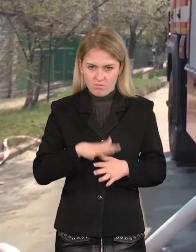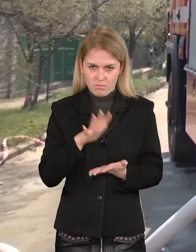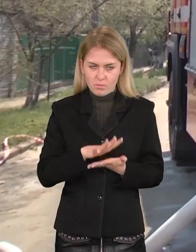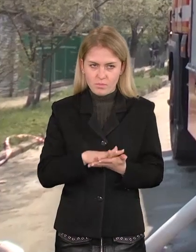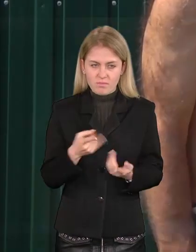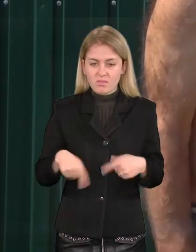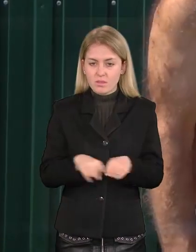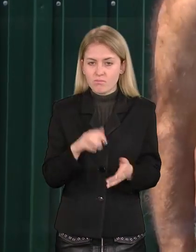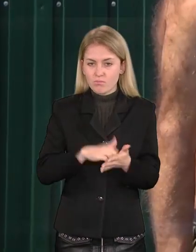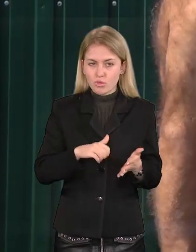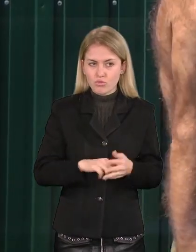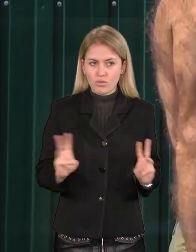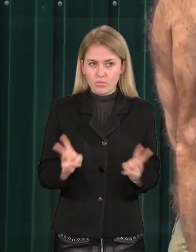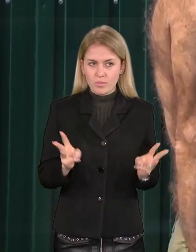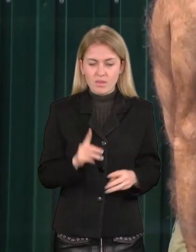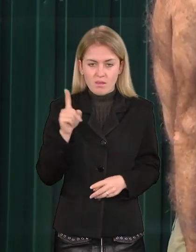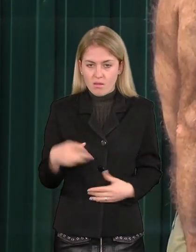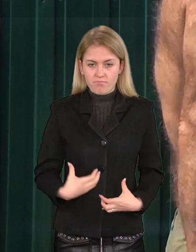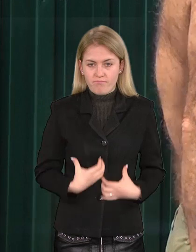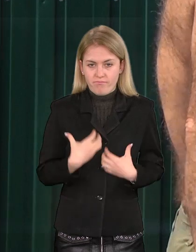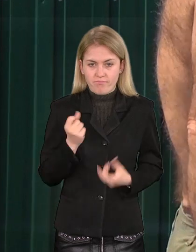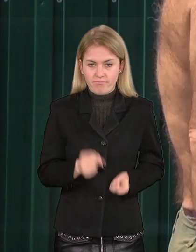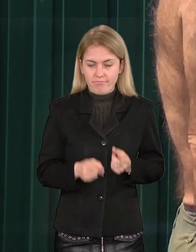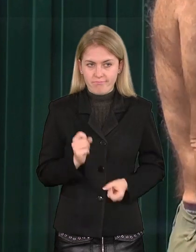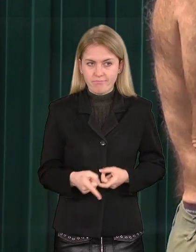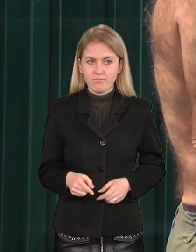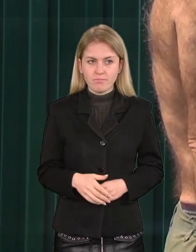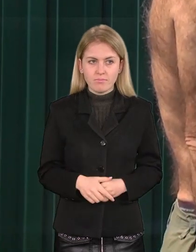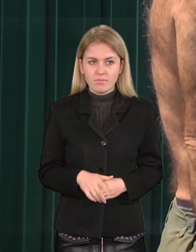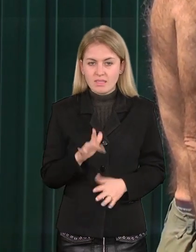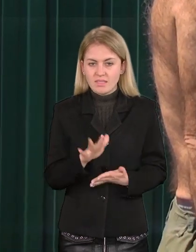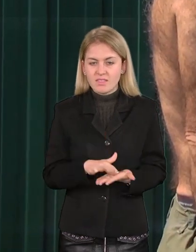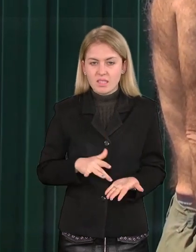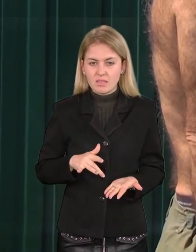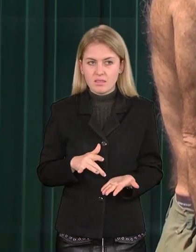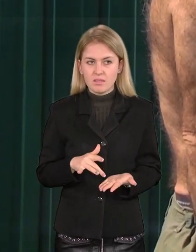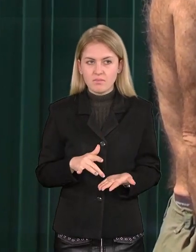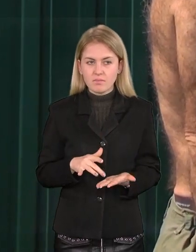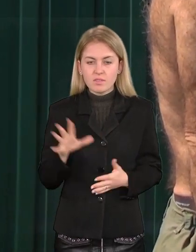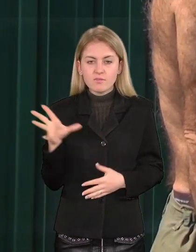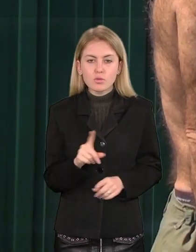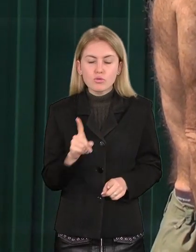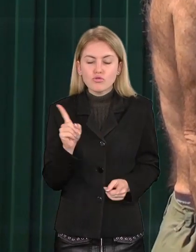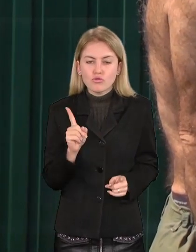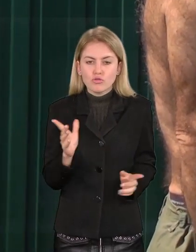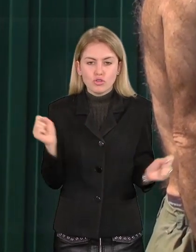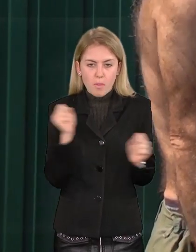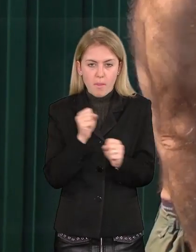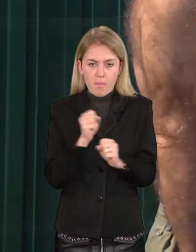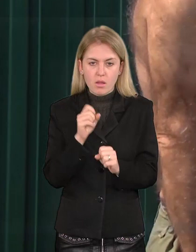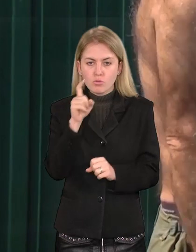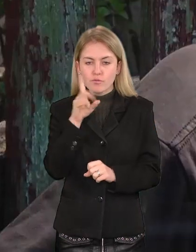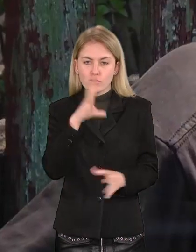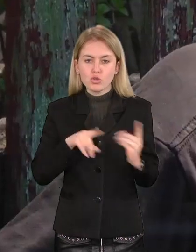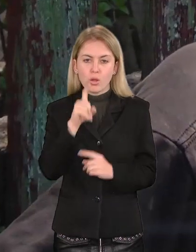спалахнув. Ну там же ж гнитники, там же ж, извините, все, що попало. Все, що на мусорках було,